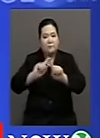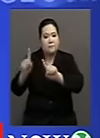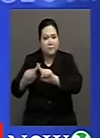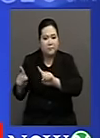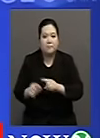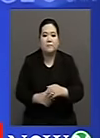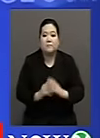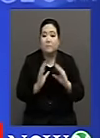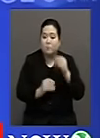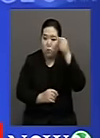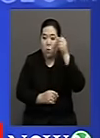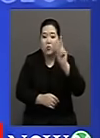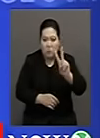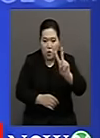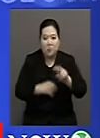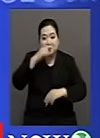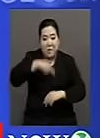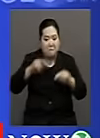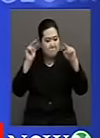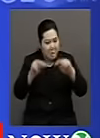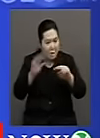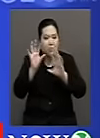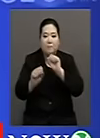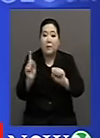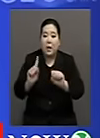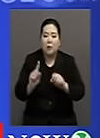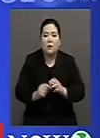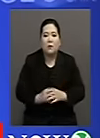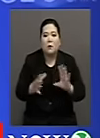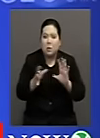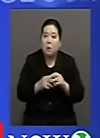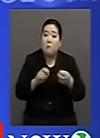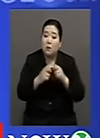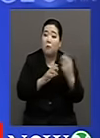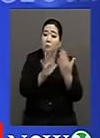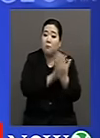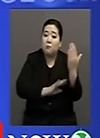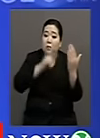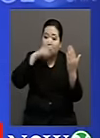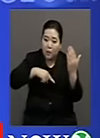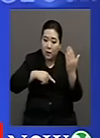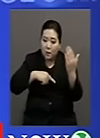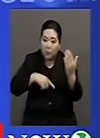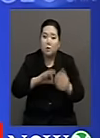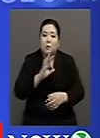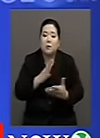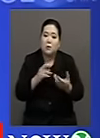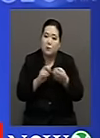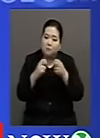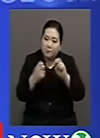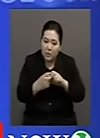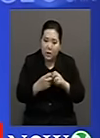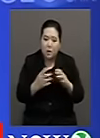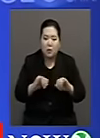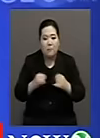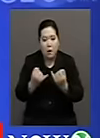ใน 2วันนี้ถูกจับตาเป็นพิเศษด้วยก็คือความขัดแย้งวิกฤตต่างๆที่เกิดขึ้นในหมู่สมาชิกทั้งปัญหาข้อ